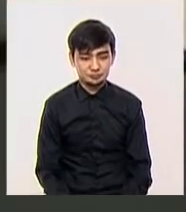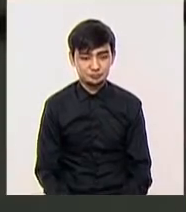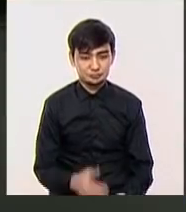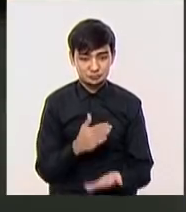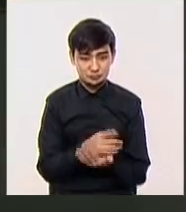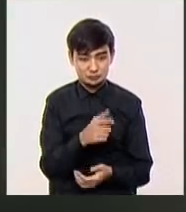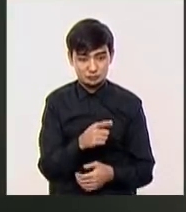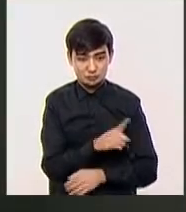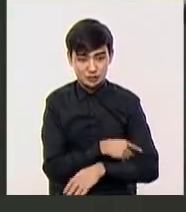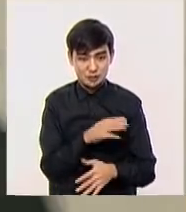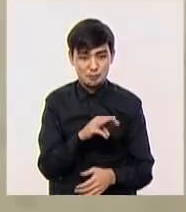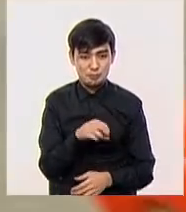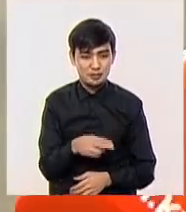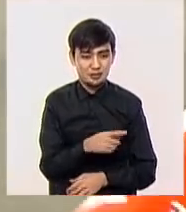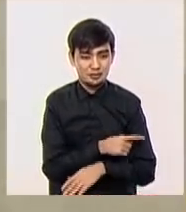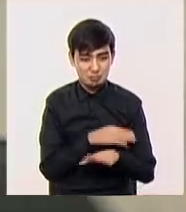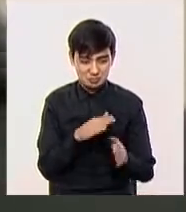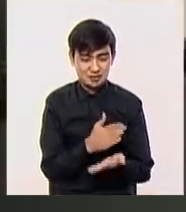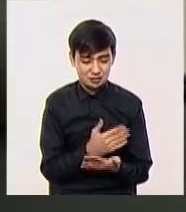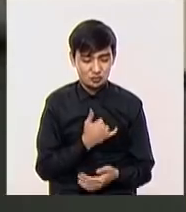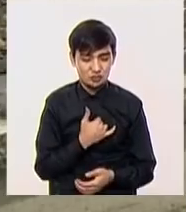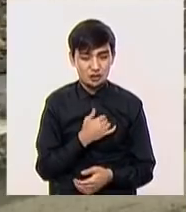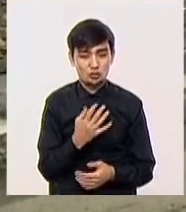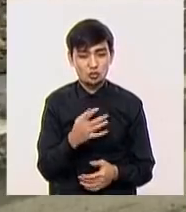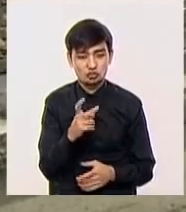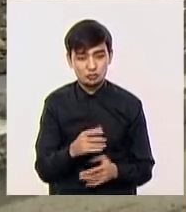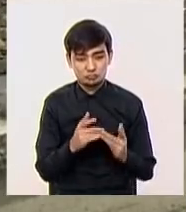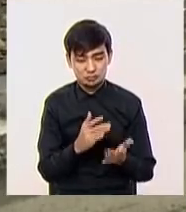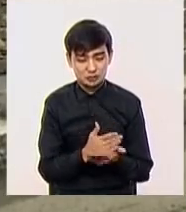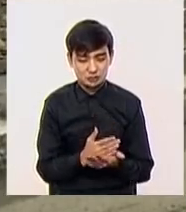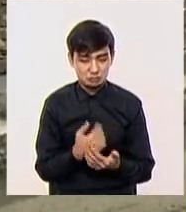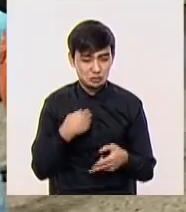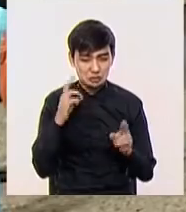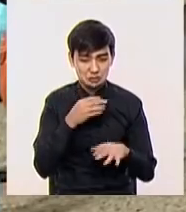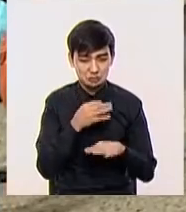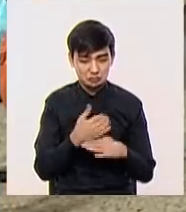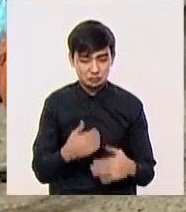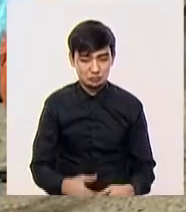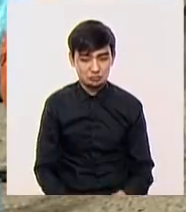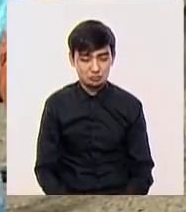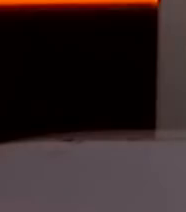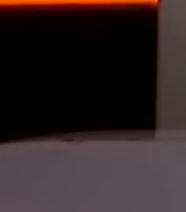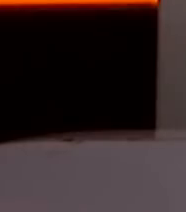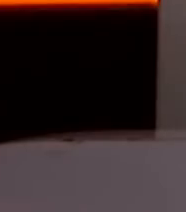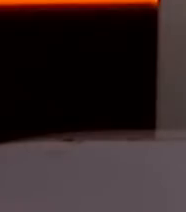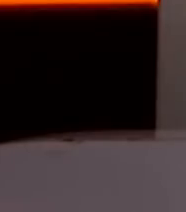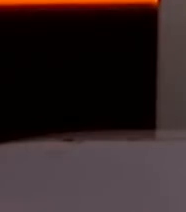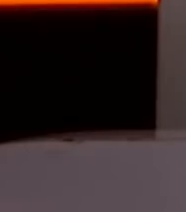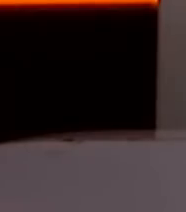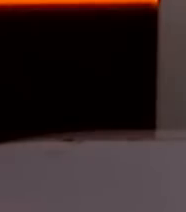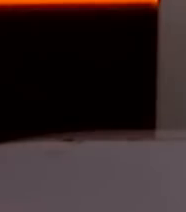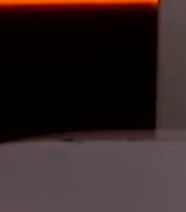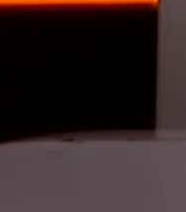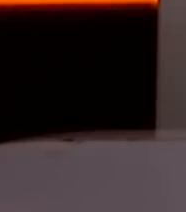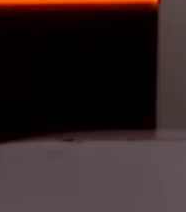медчасть. Медчасьте қанша адам жатыр қазір? Білмеймін, айта алмаймын. Ирина Савичанқызы, Думан Сүлейменов, Информ бюро, Алматы. Елімізде болып